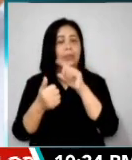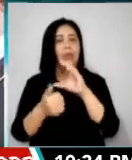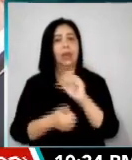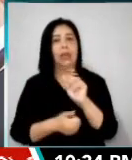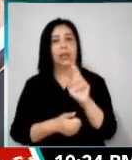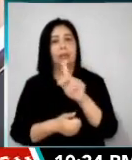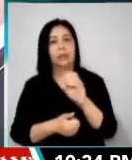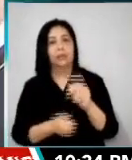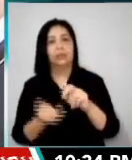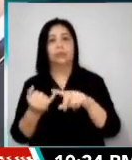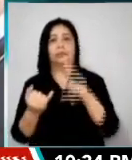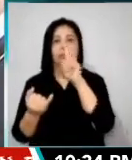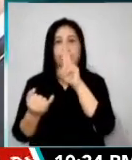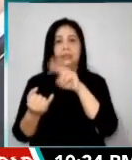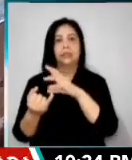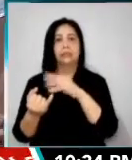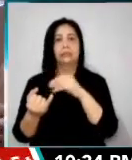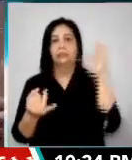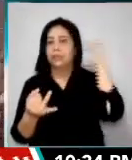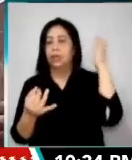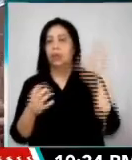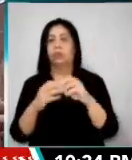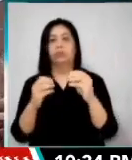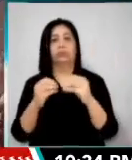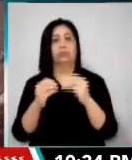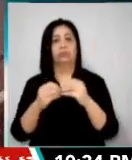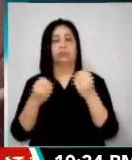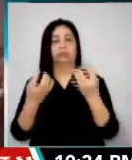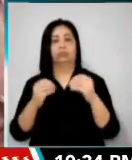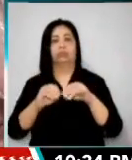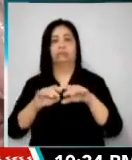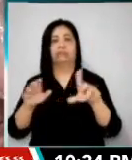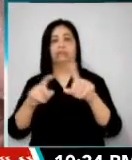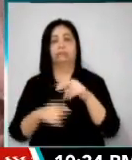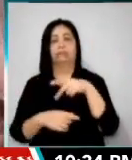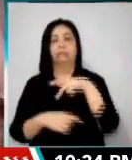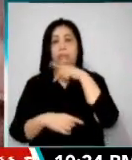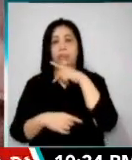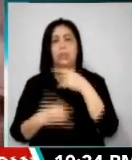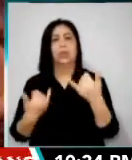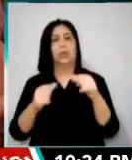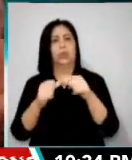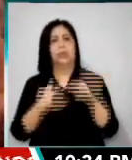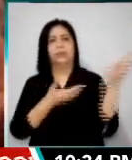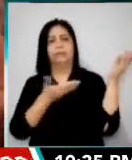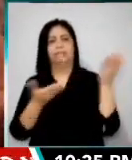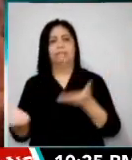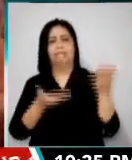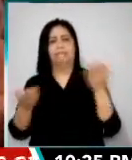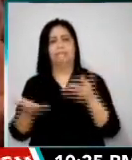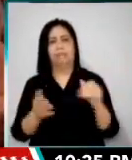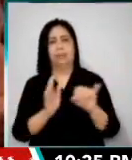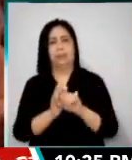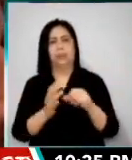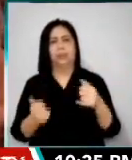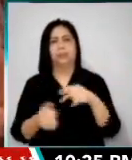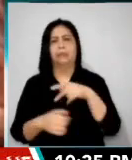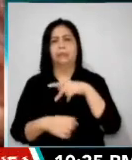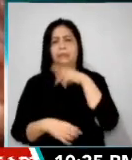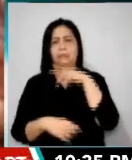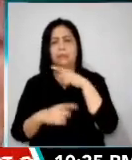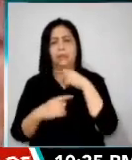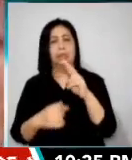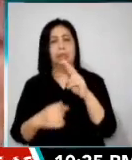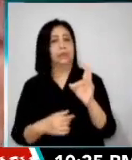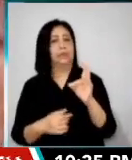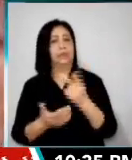Mindanao. Para lalong maparami ang supply ng baboy ngayon, patuloy ang pagdating ng imported meat sa bansa. Sa ngayon, 270 pesos kada kilo